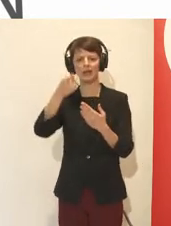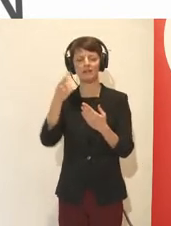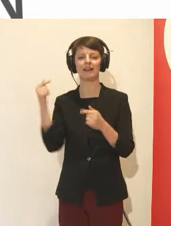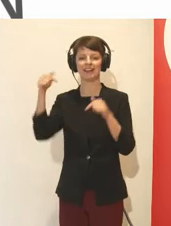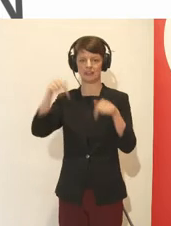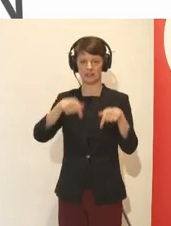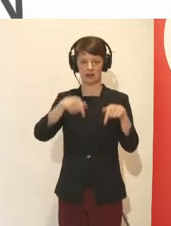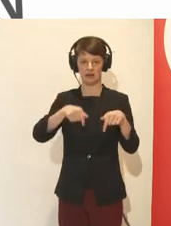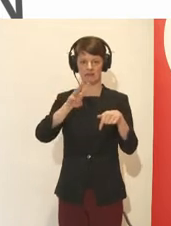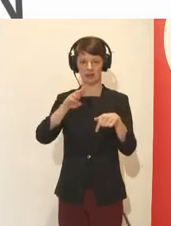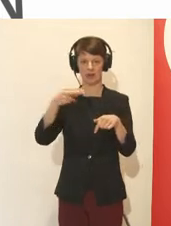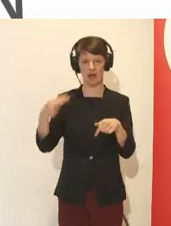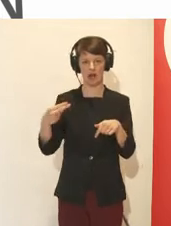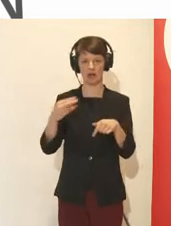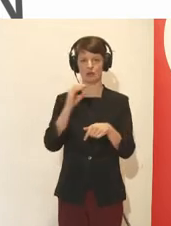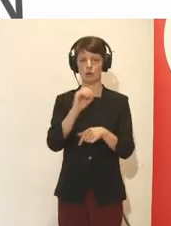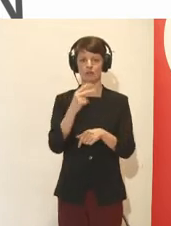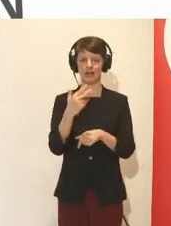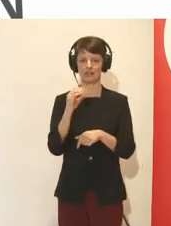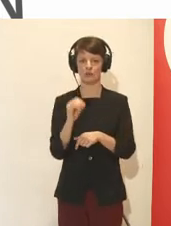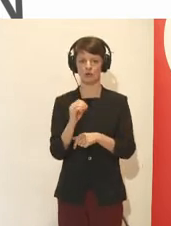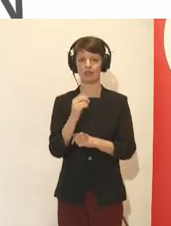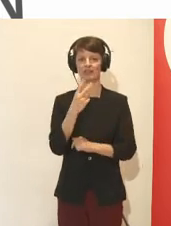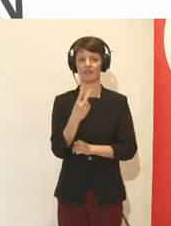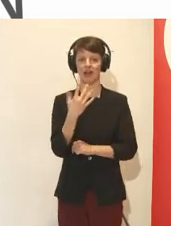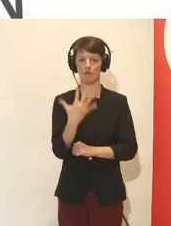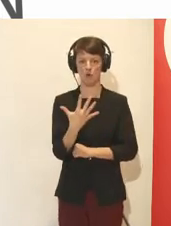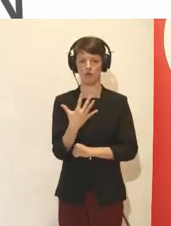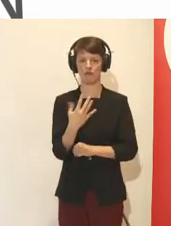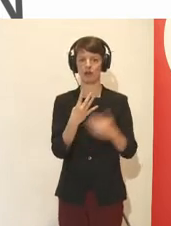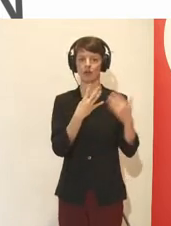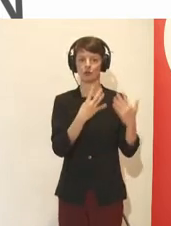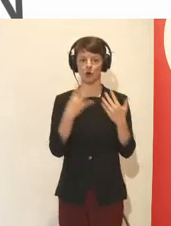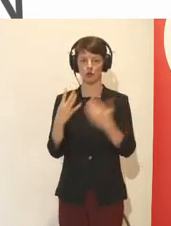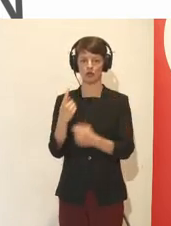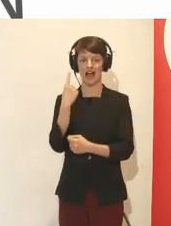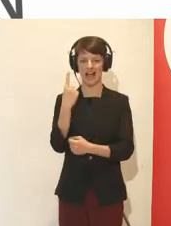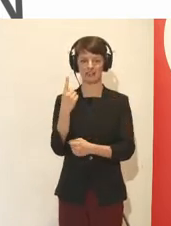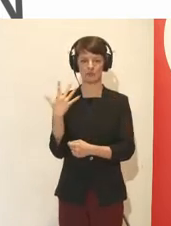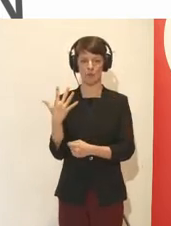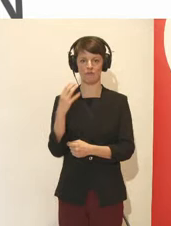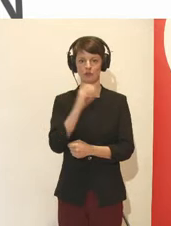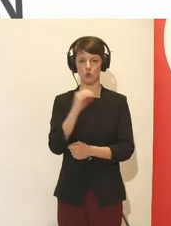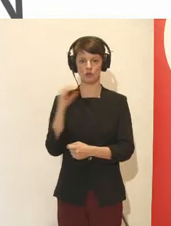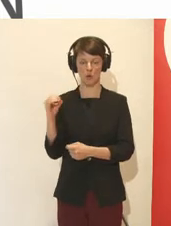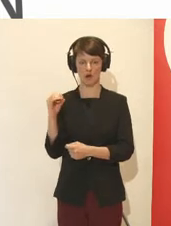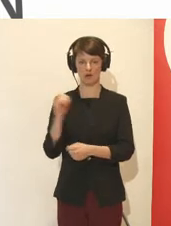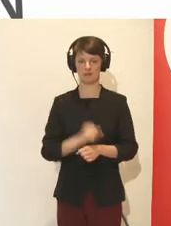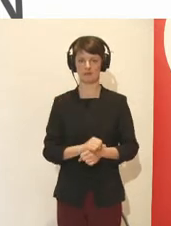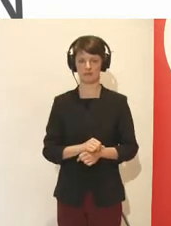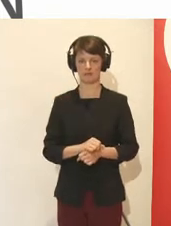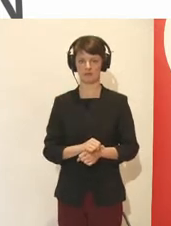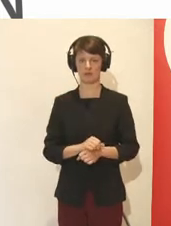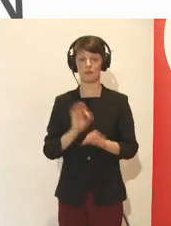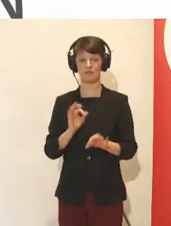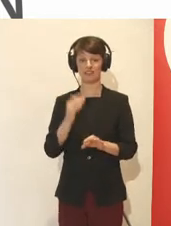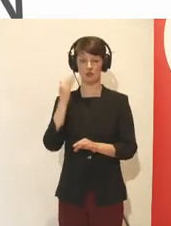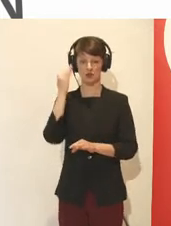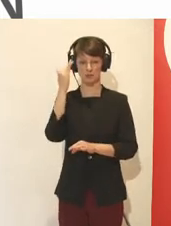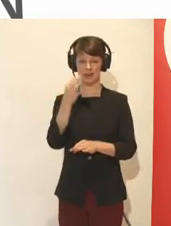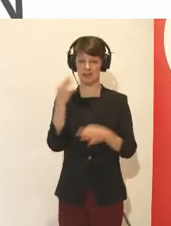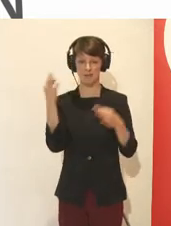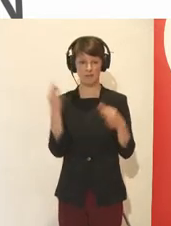etwas nicht klappt das ist die 030 25991 500 wenn ihr die später mal